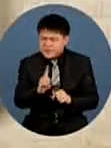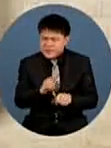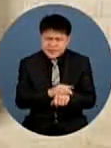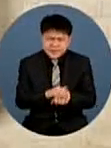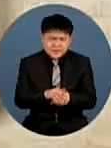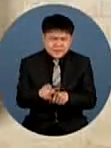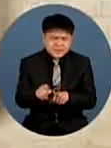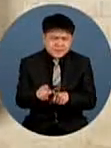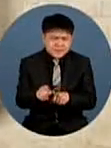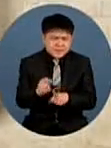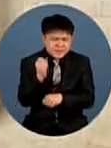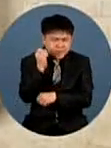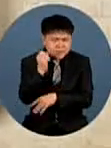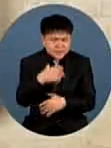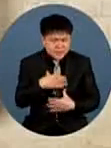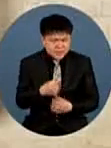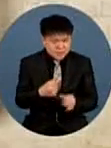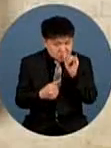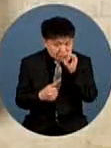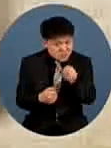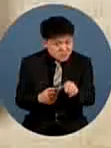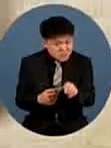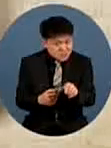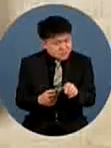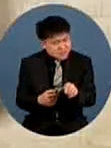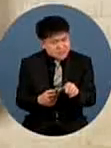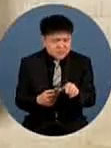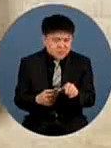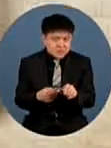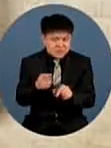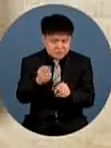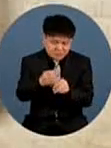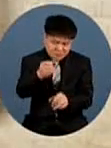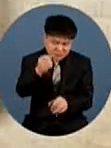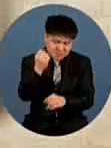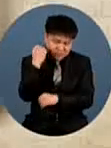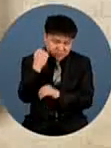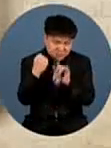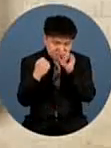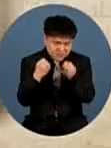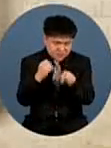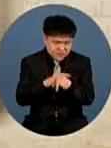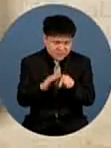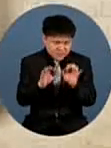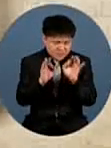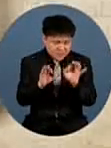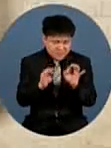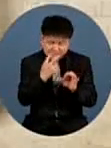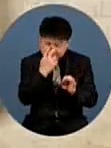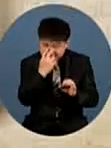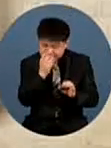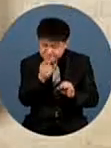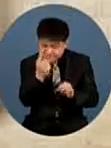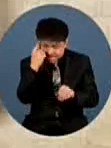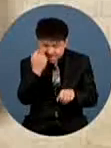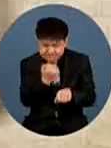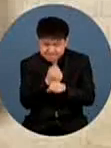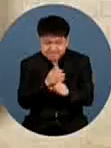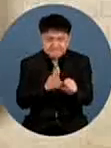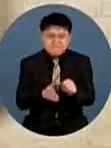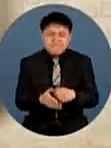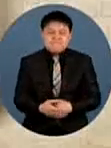저 모양이 축이 안 되는 것 같습니다만 아주 절묘한 축이 있죠. 네, 끝까지 슬기를 잘 해보셔야 됩니다.